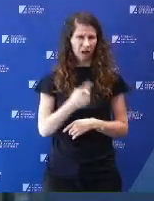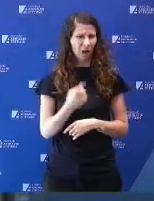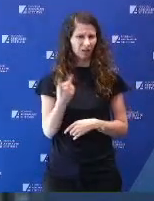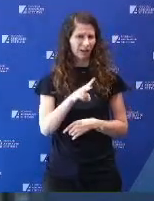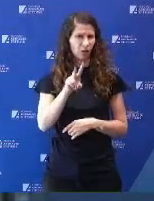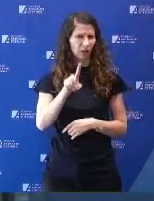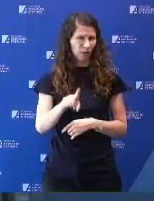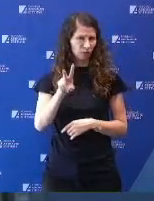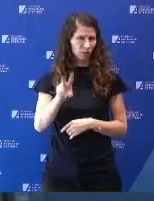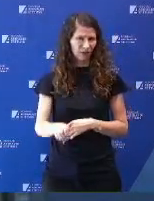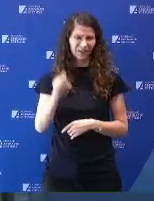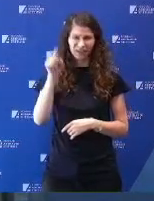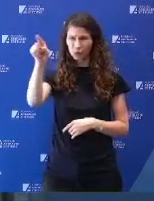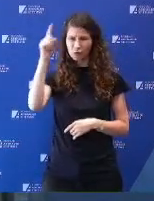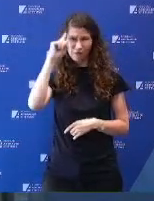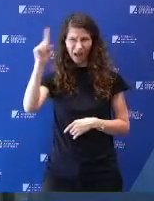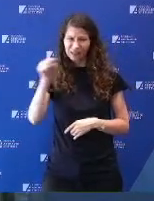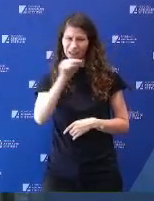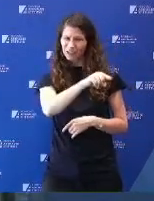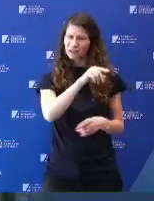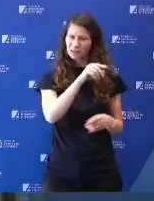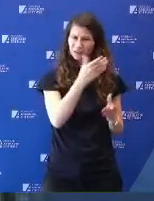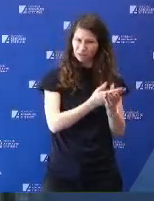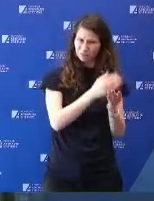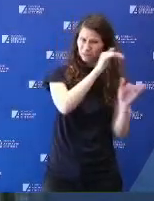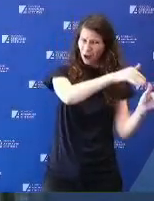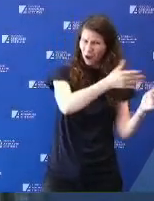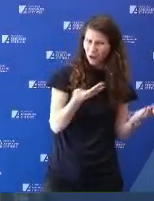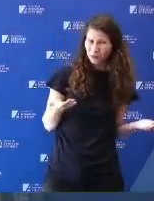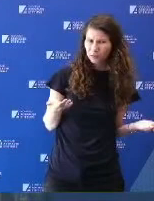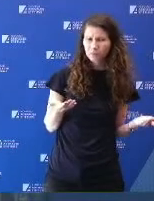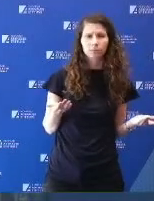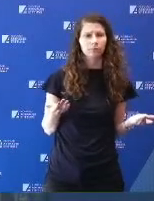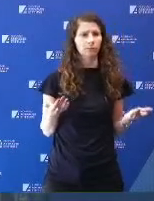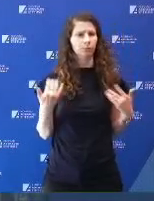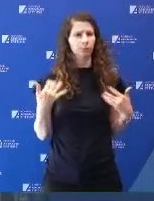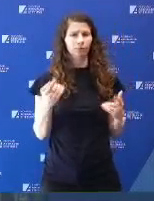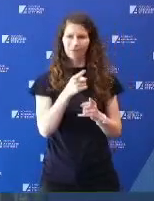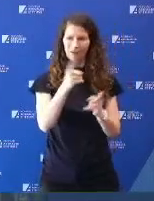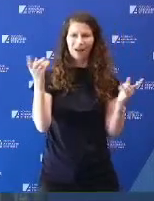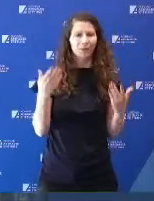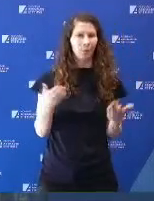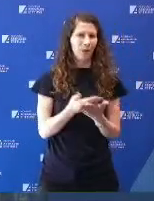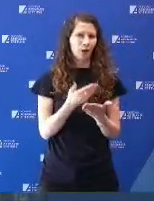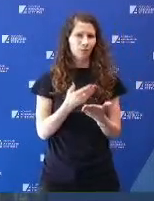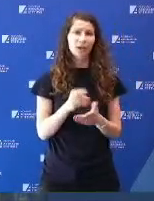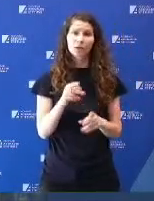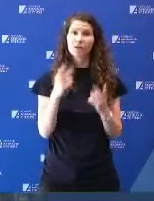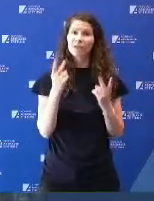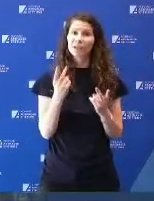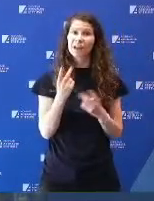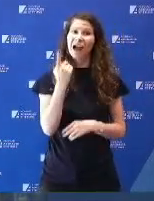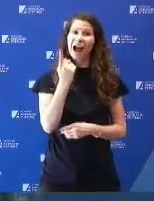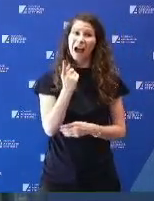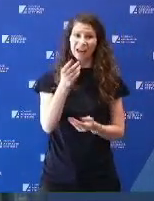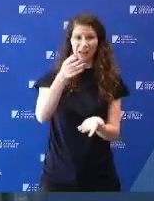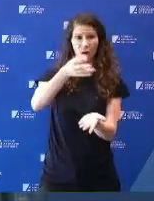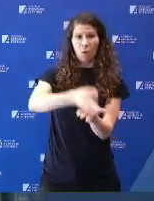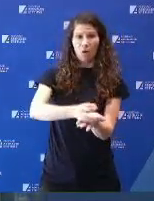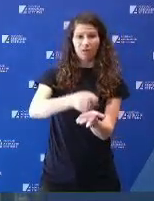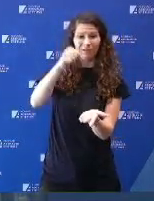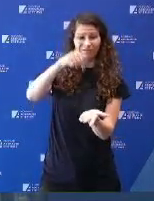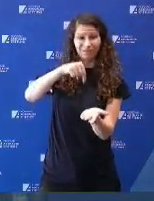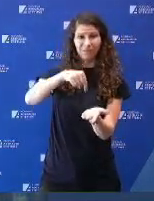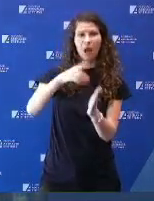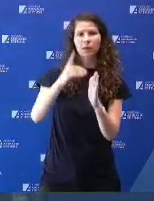jeder auch. Und da war es jetzt extrem wichtig, dass es einen gemeinsamen Nenner gibt, einen Datenpunkt, auf den wir uns einigen, der dann